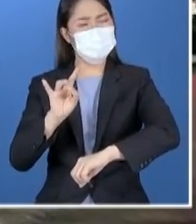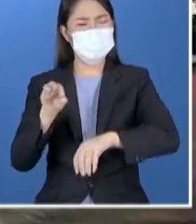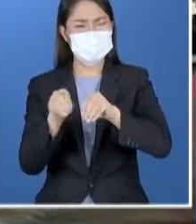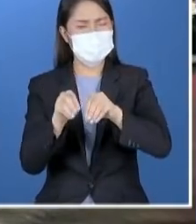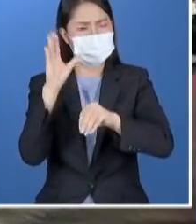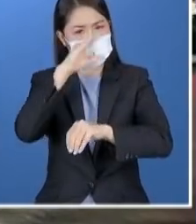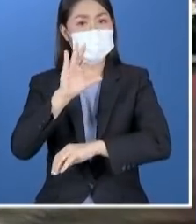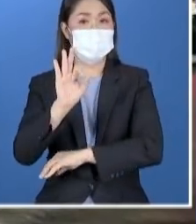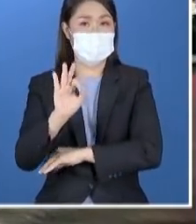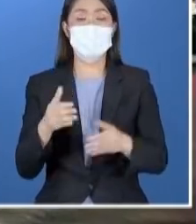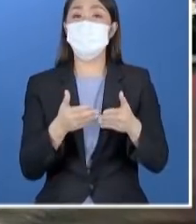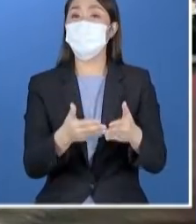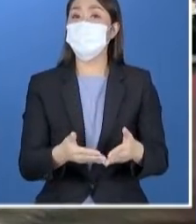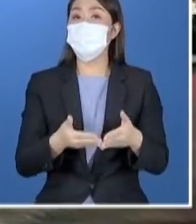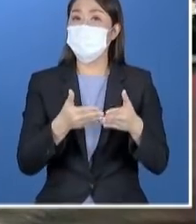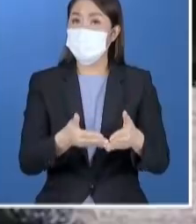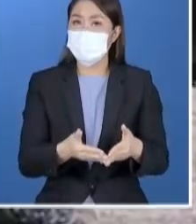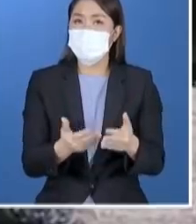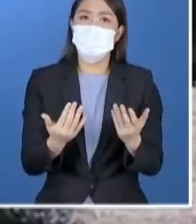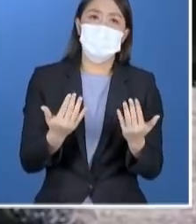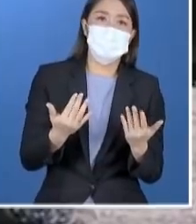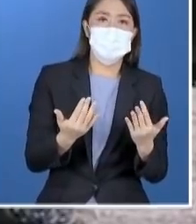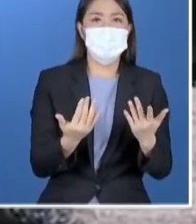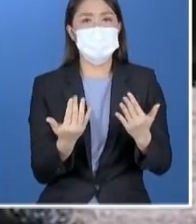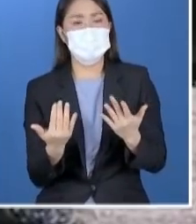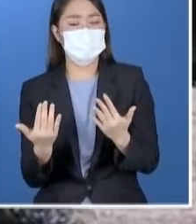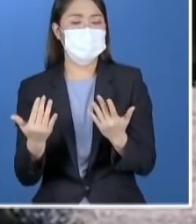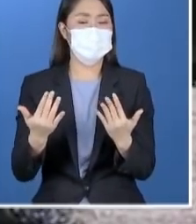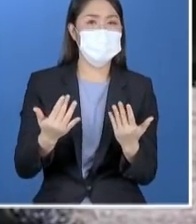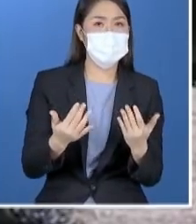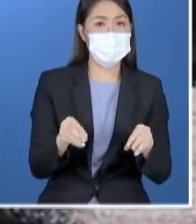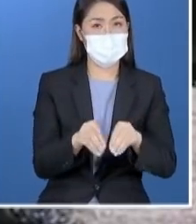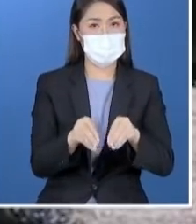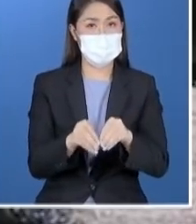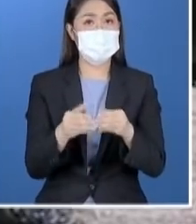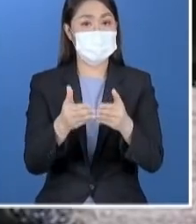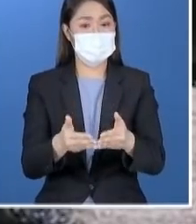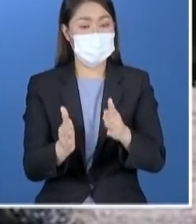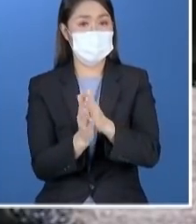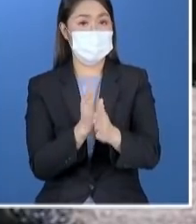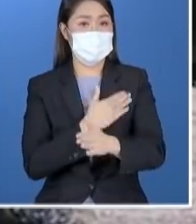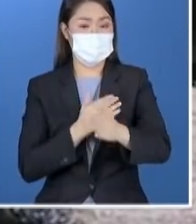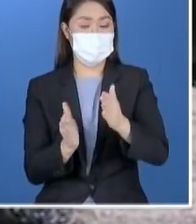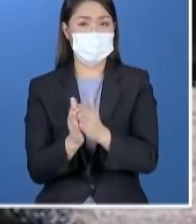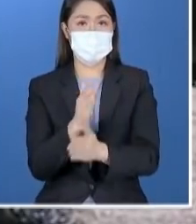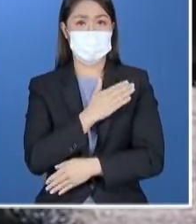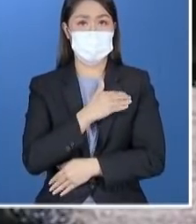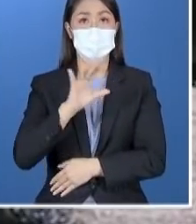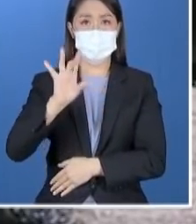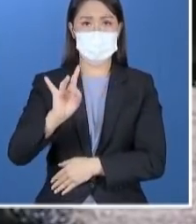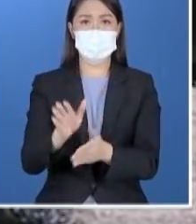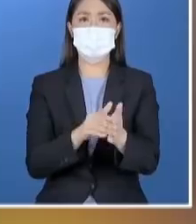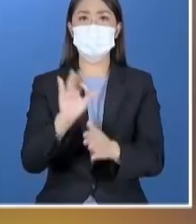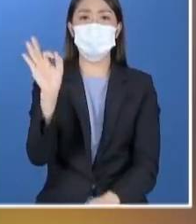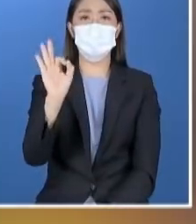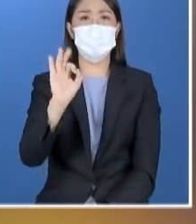3:00 น.มีเรือสปีดโบ๊ทไปจอดลอยลำอยู่ใกล้ๆกับสะพานพระราม8มีไฟสีฟ้า